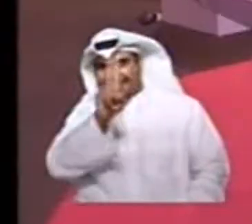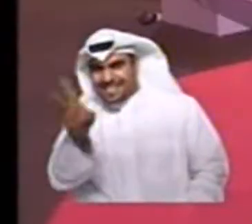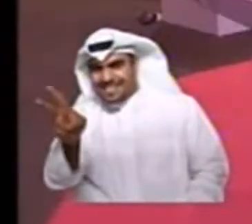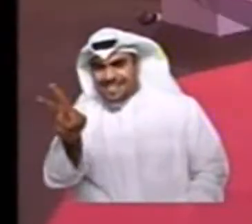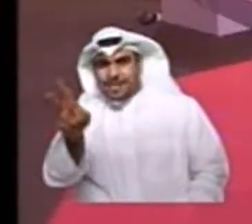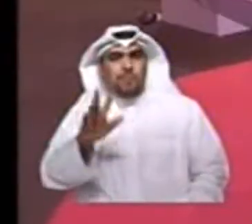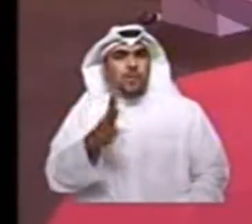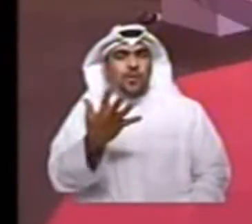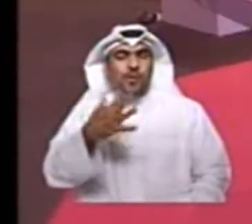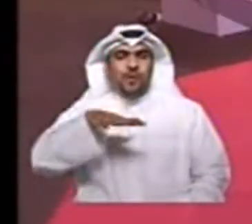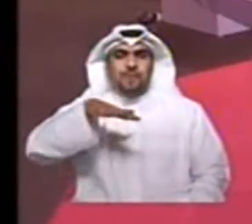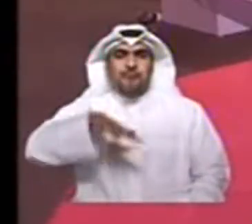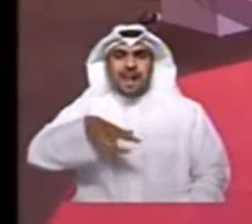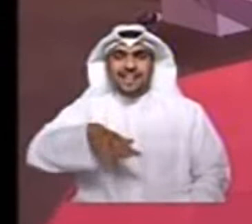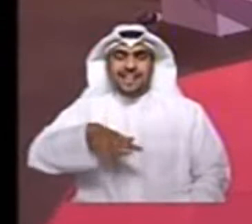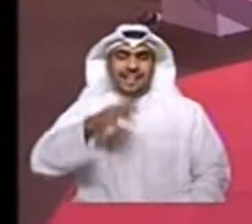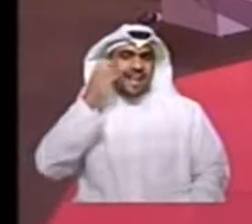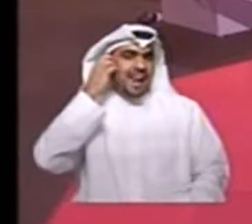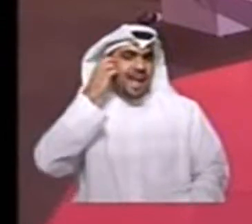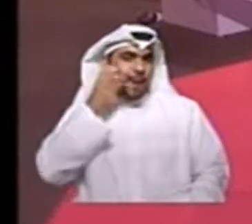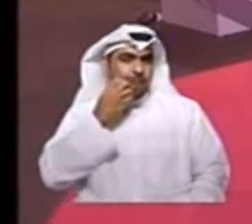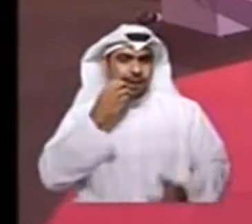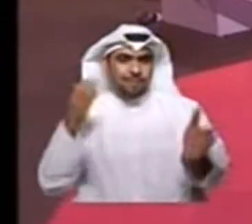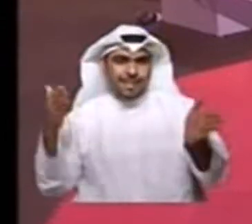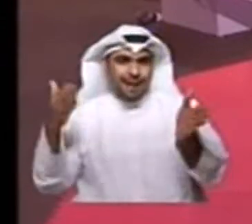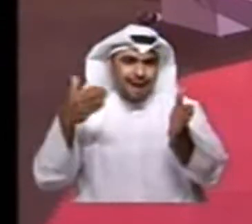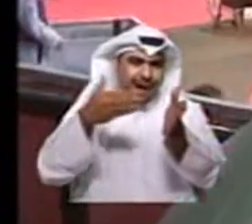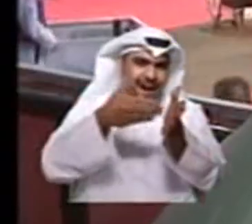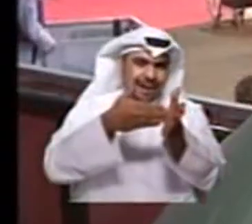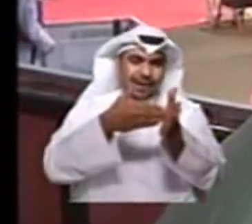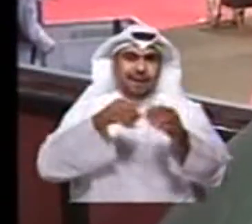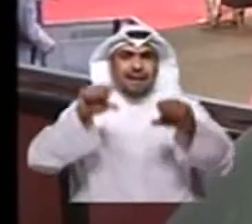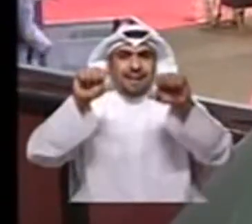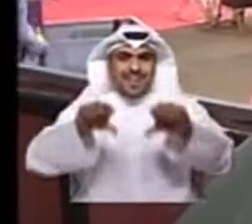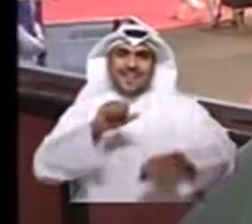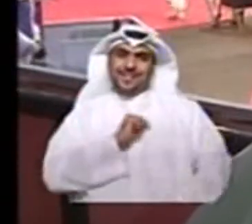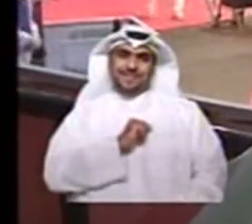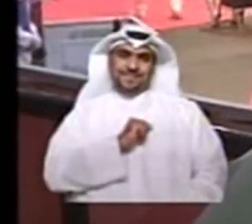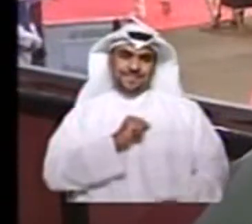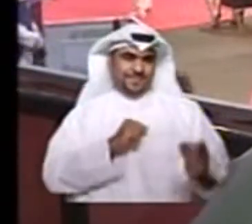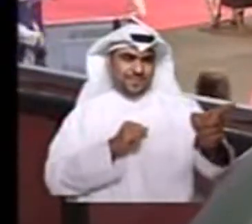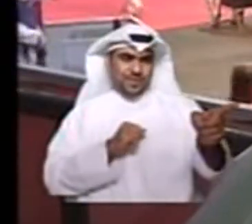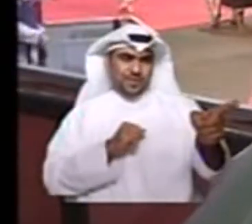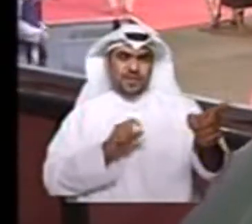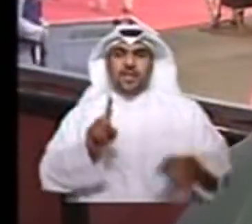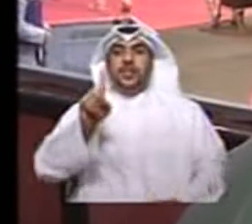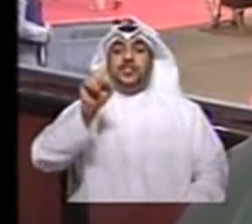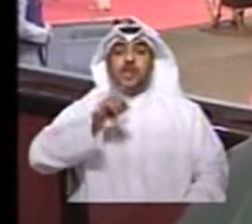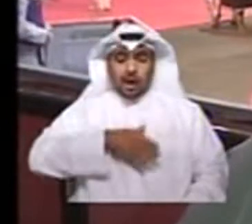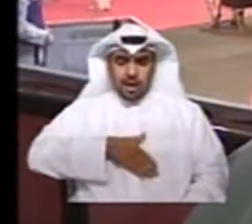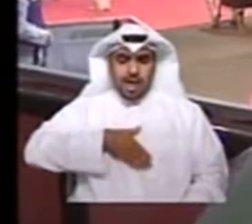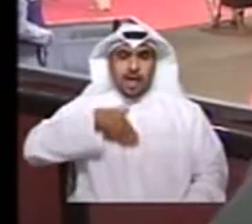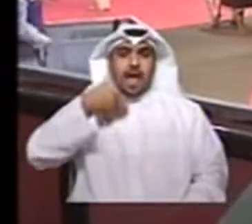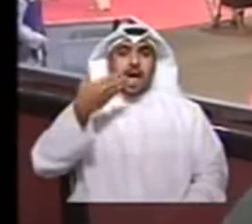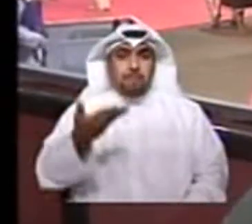البرونزية بعد خسارته في الدور الربع النهائي بفارق النقاط. والله الطموح أن أصل التتويج وما